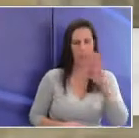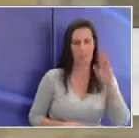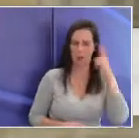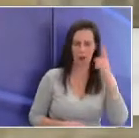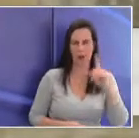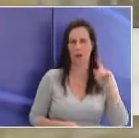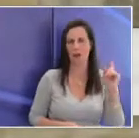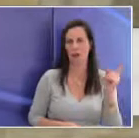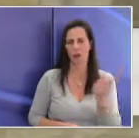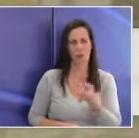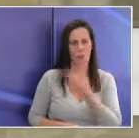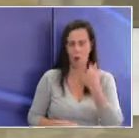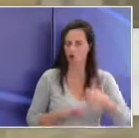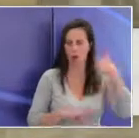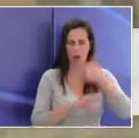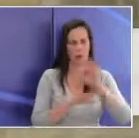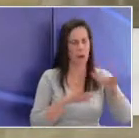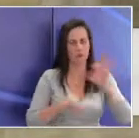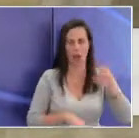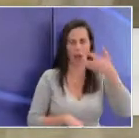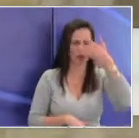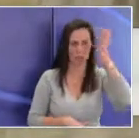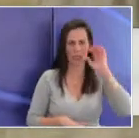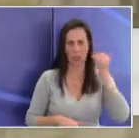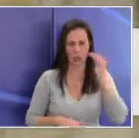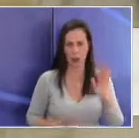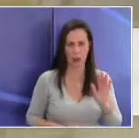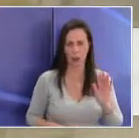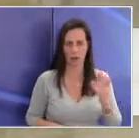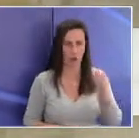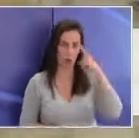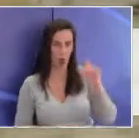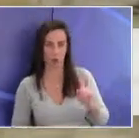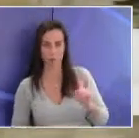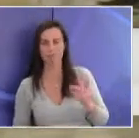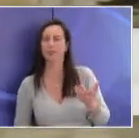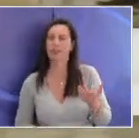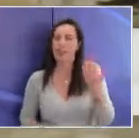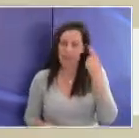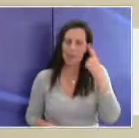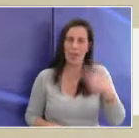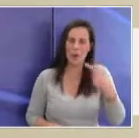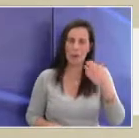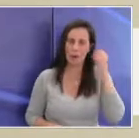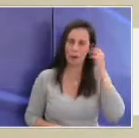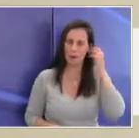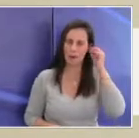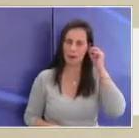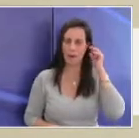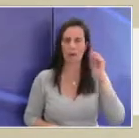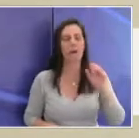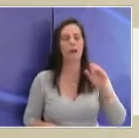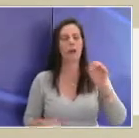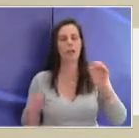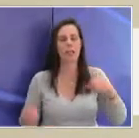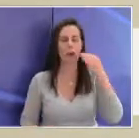כל השאר הבכירים בממשל של טראמפ עצמו. שלא ידעו בעצם. לא, היו להם כמה ימים, אבל זה לא עניין. הוא צייץ